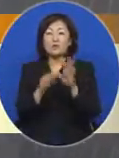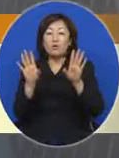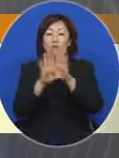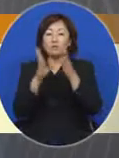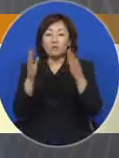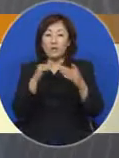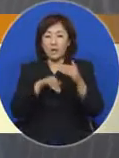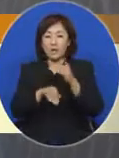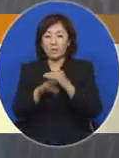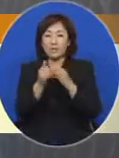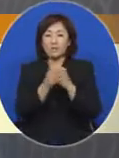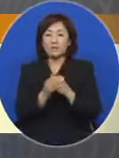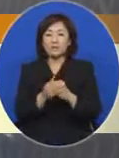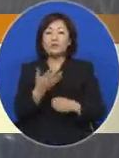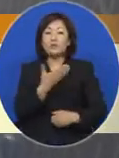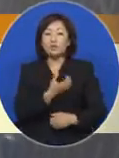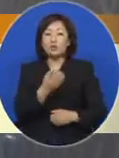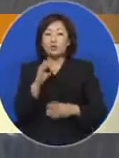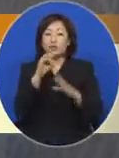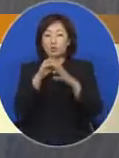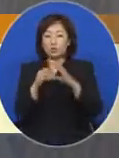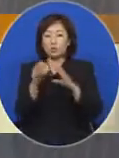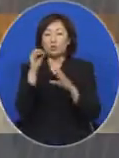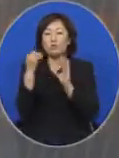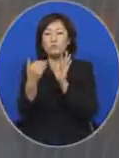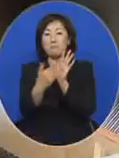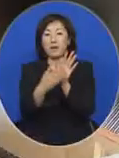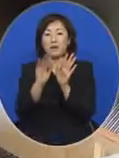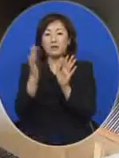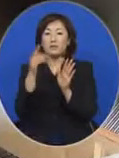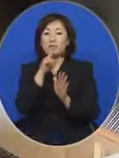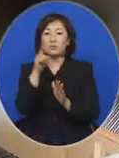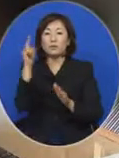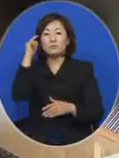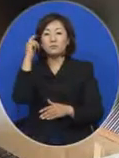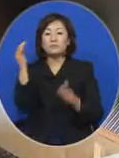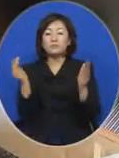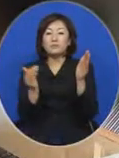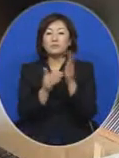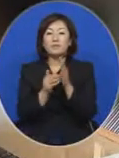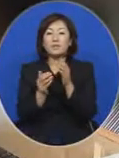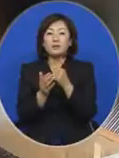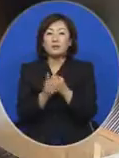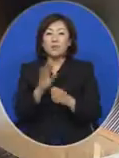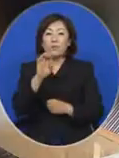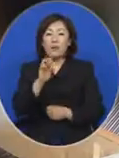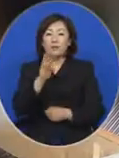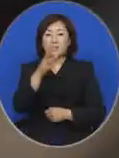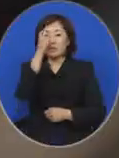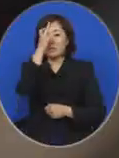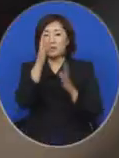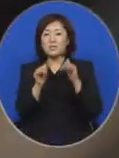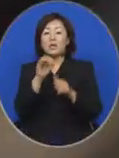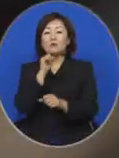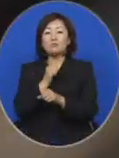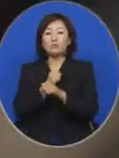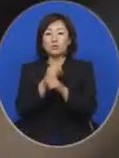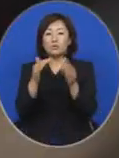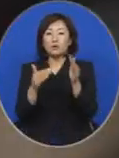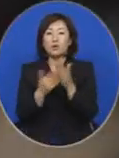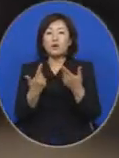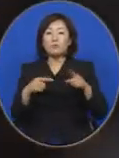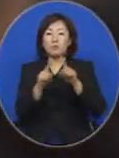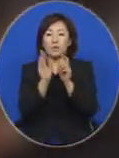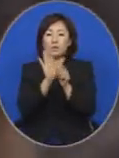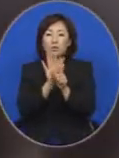하단에 붙어 있는 우유 뒷글을 막아야 된다고 생각합니다. 경찰은 43살 최모 씨를 구속하고 공범